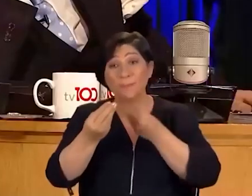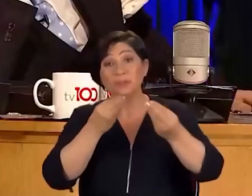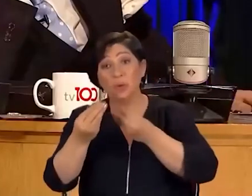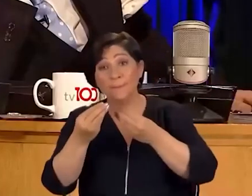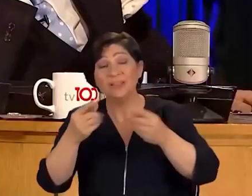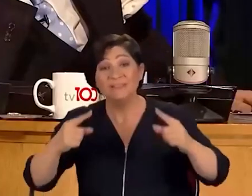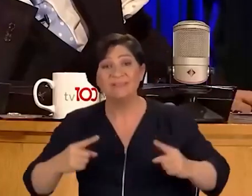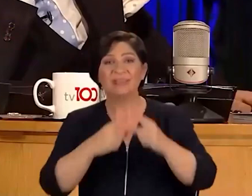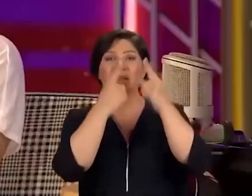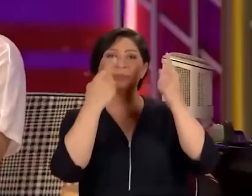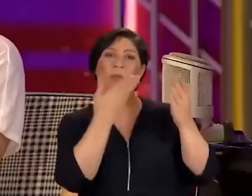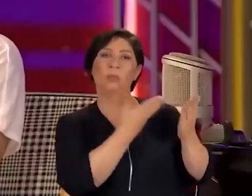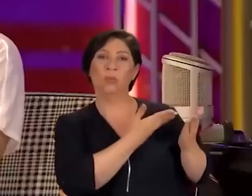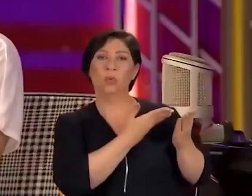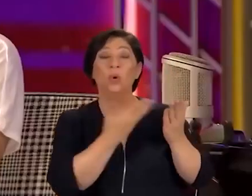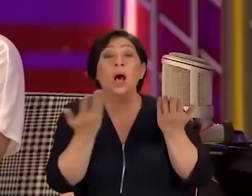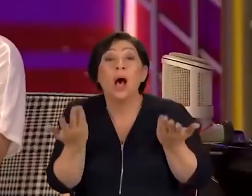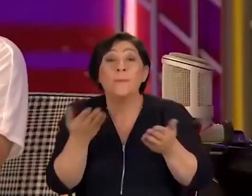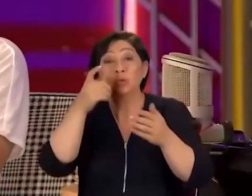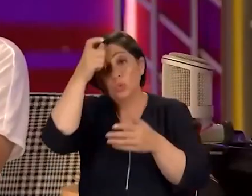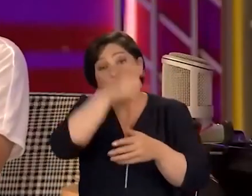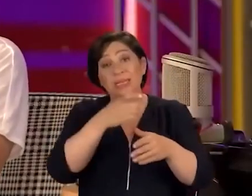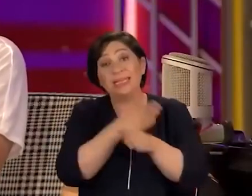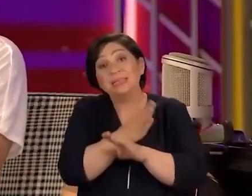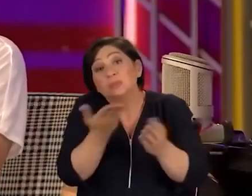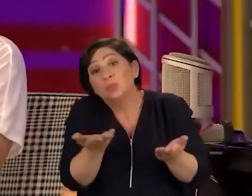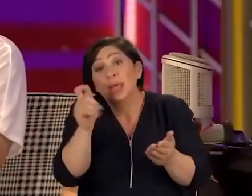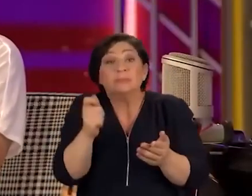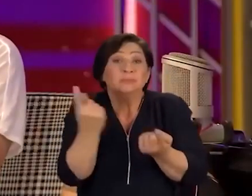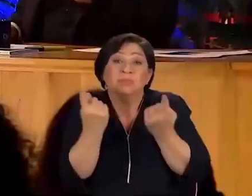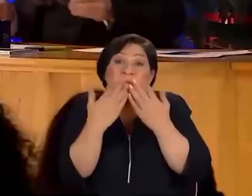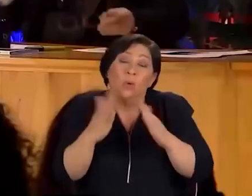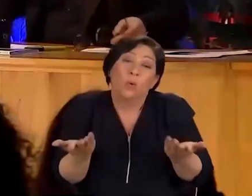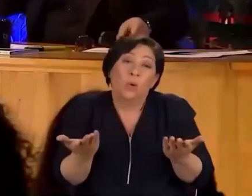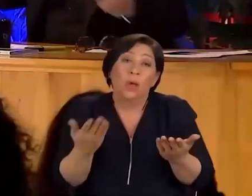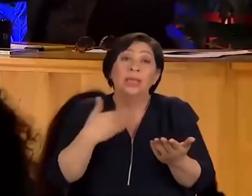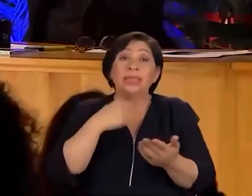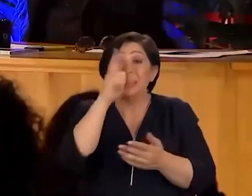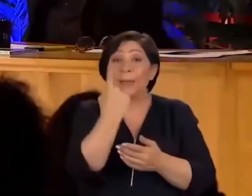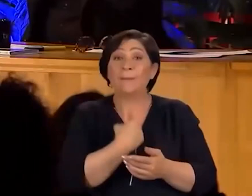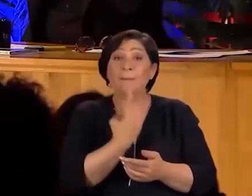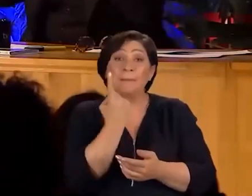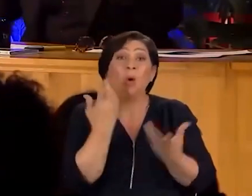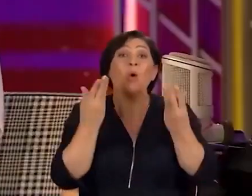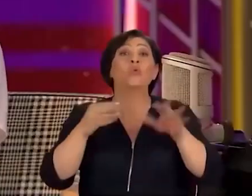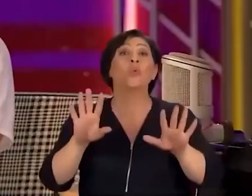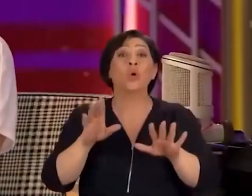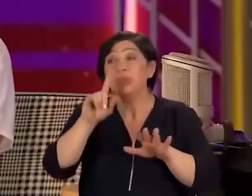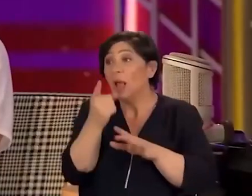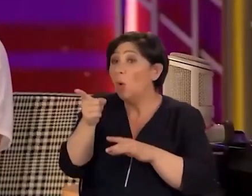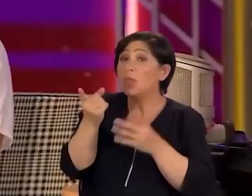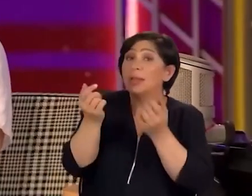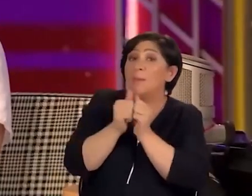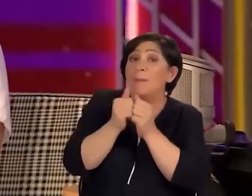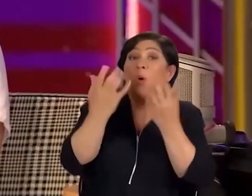sohbetin finalinde olan budur. Ama Türkiye'nin gerçeği bu yani. Bunda yapacak bir şey yok ki. Evet. Tek benimle de olmuyor. Tek onlarla